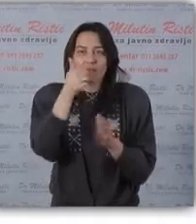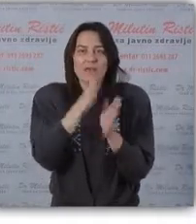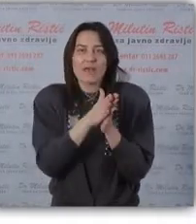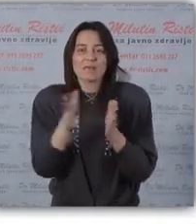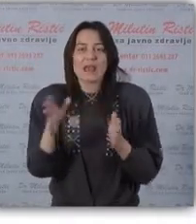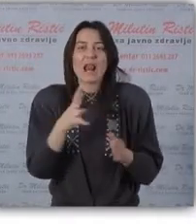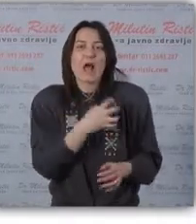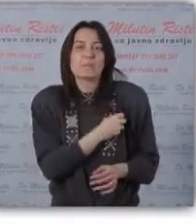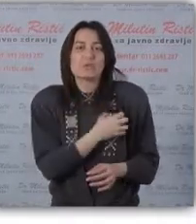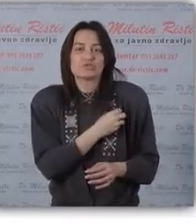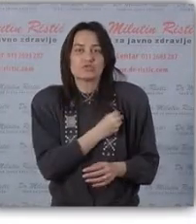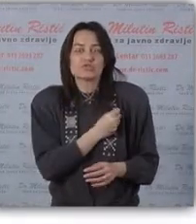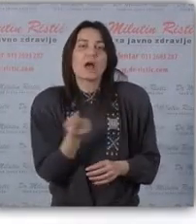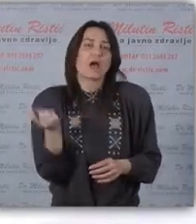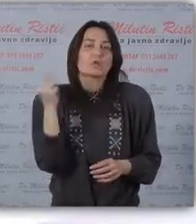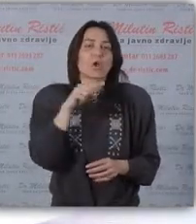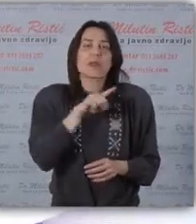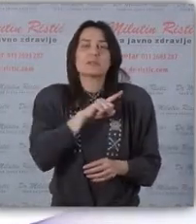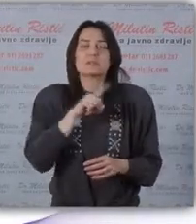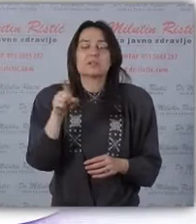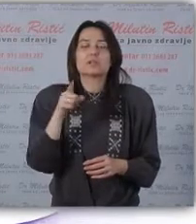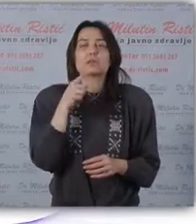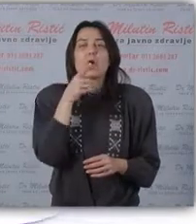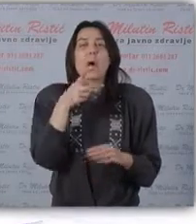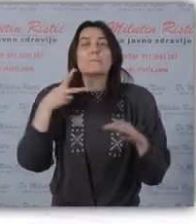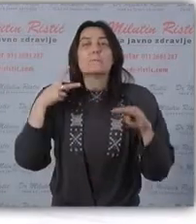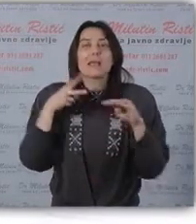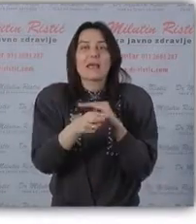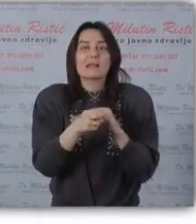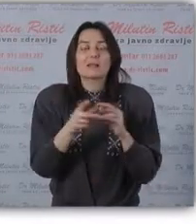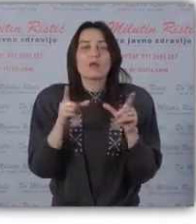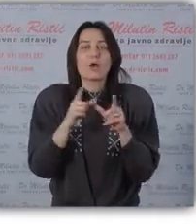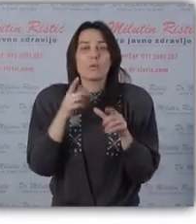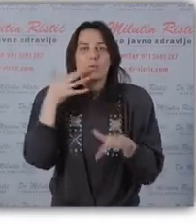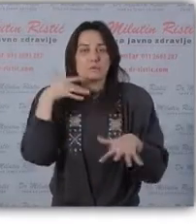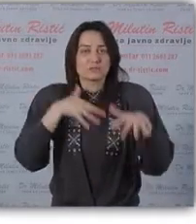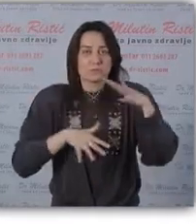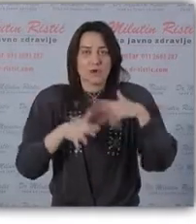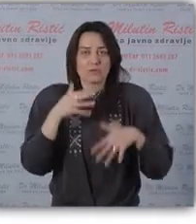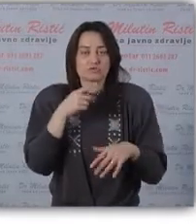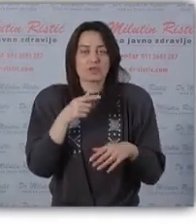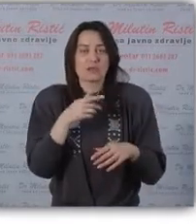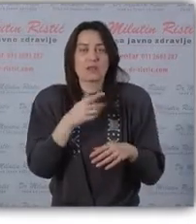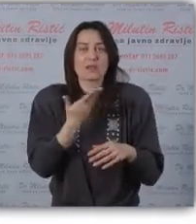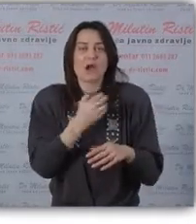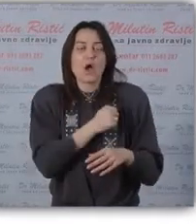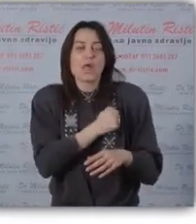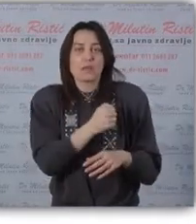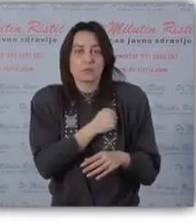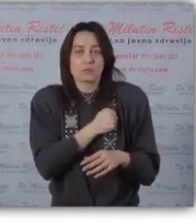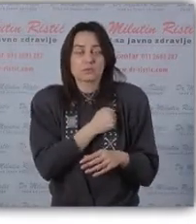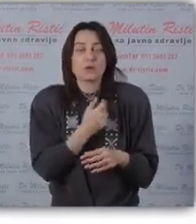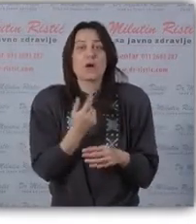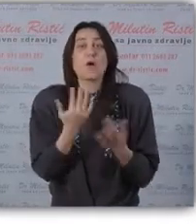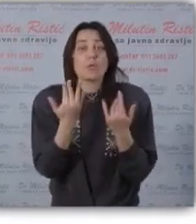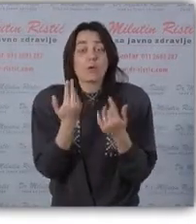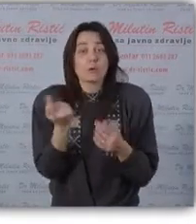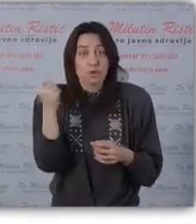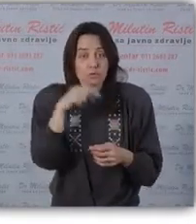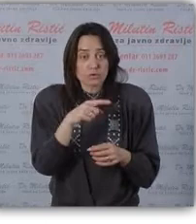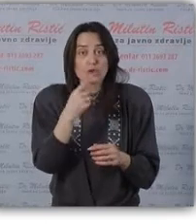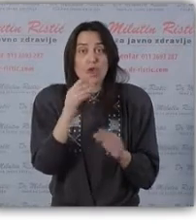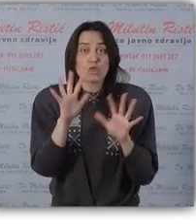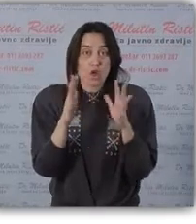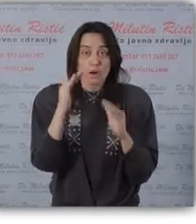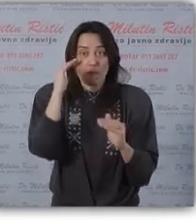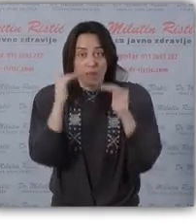do oštećenja jednog dela srčanog mišića i dolazi do prekida u provođenju impulsa kroz srčani mišić. Ukoliko ponovo